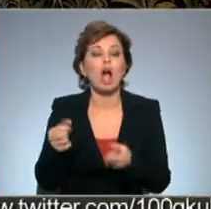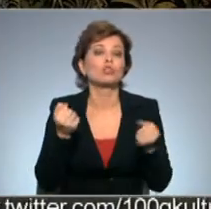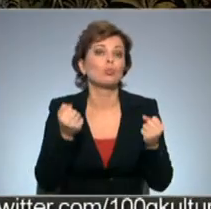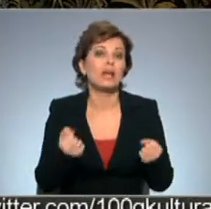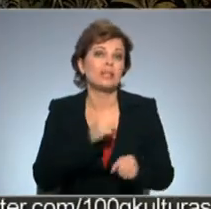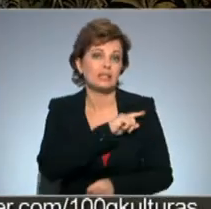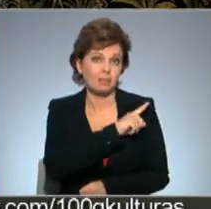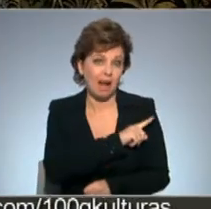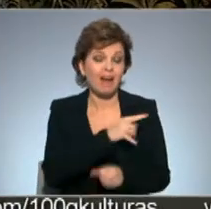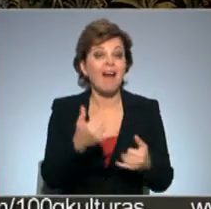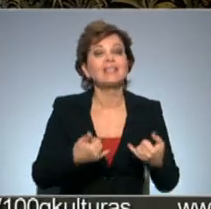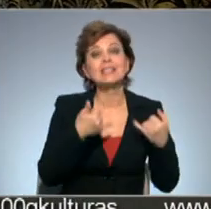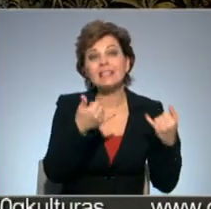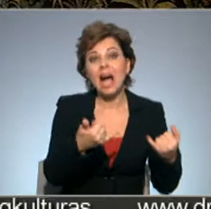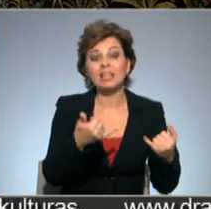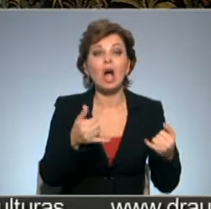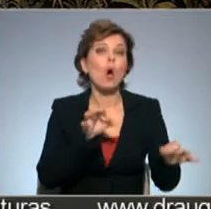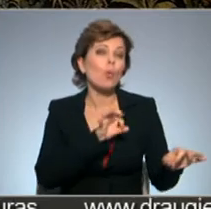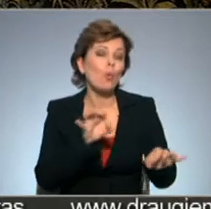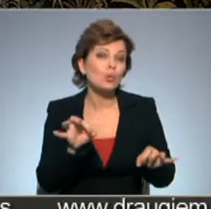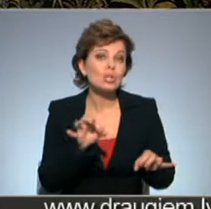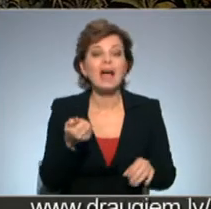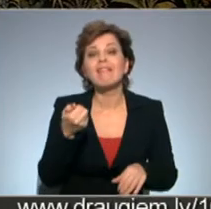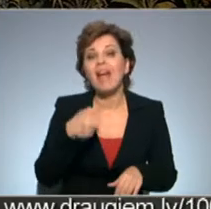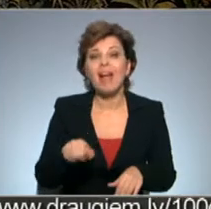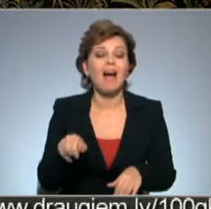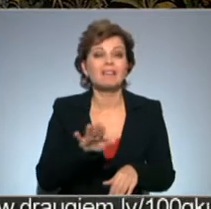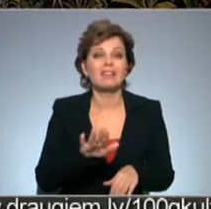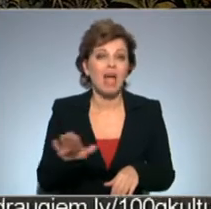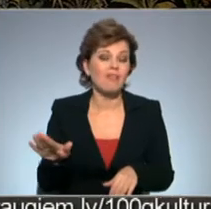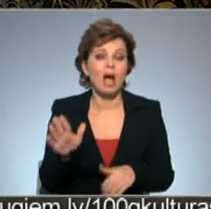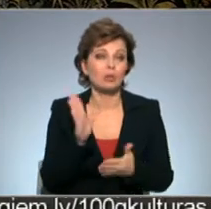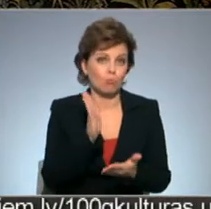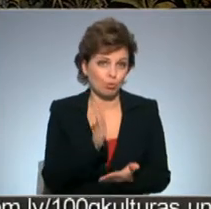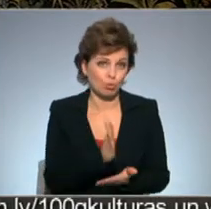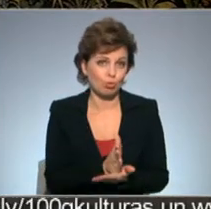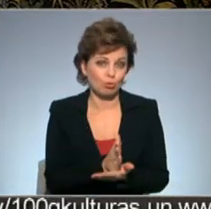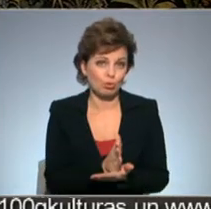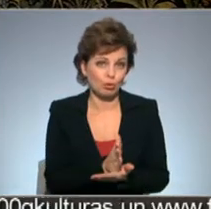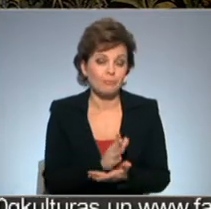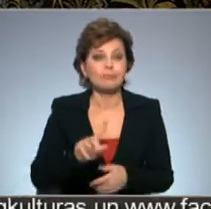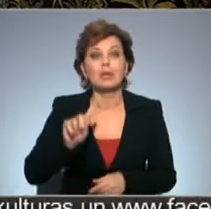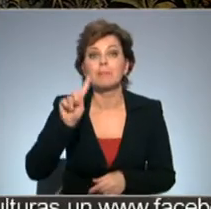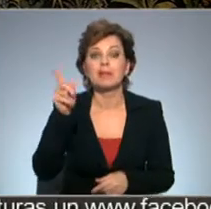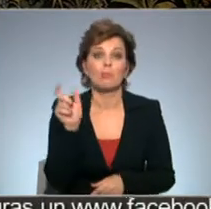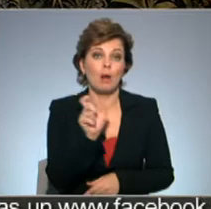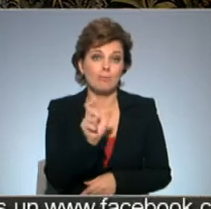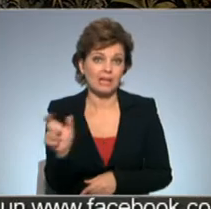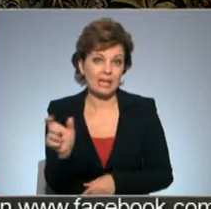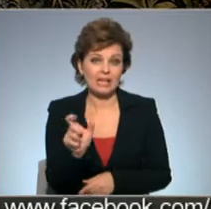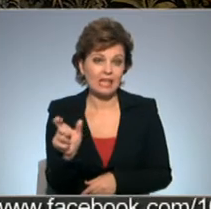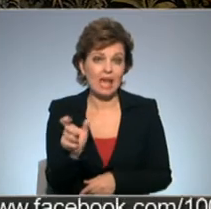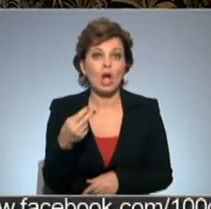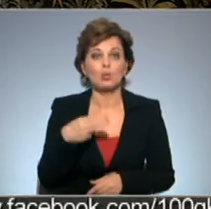pirktumu. Cienītā kundze, galā nekad nekas nevar būt. Jo ar pirmo brīdi, kas mēs